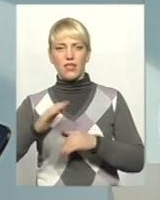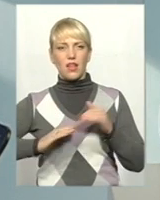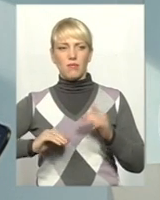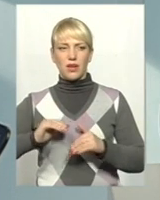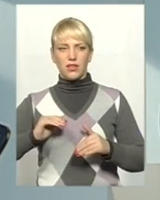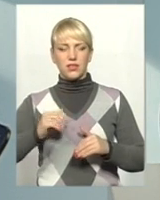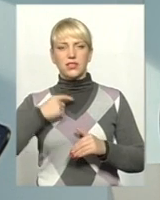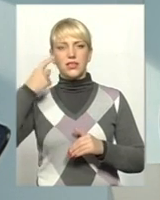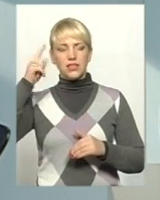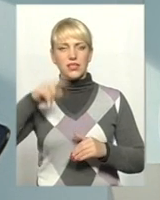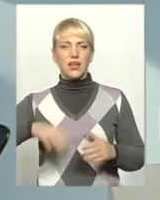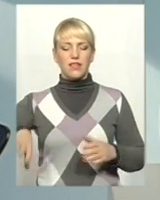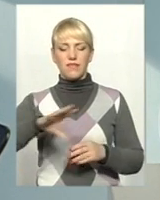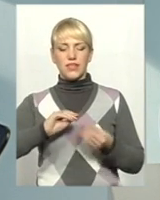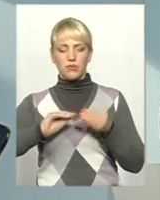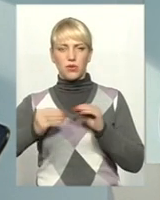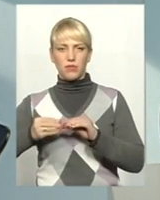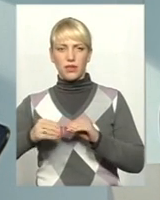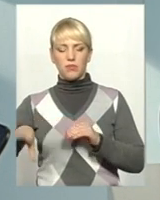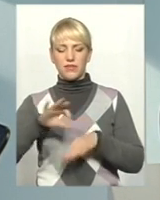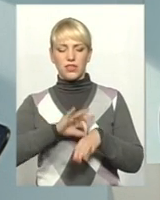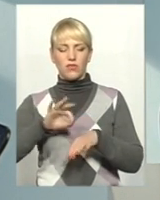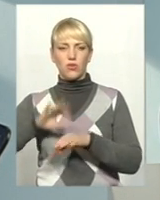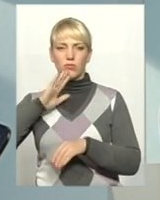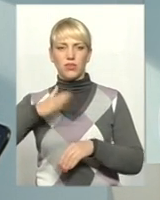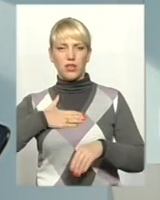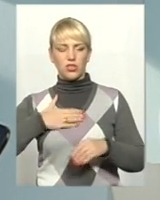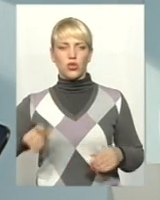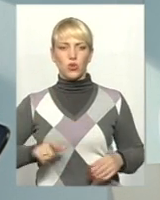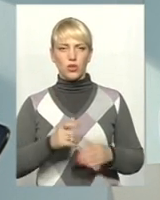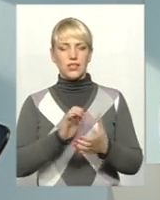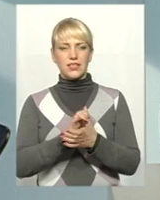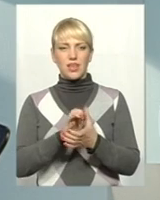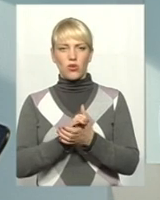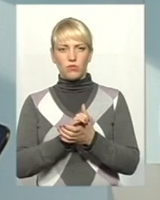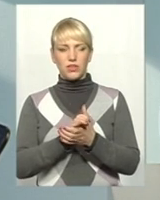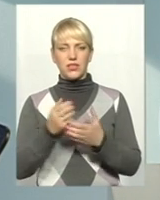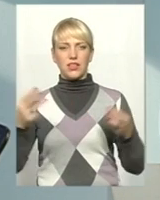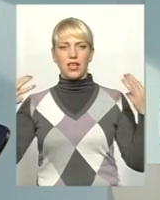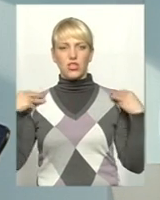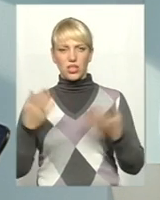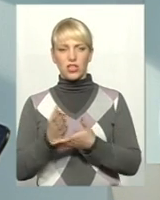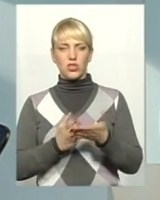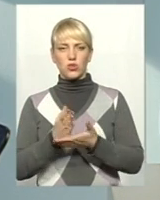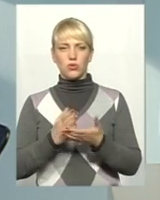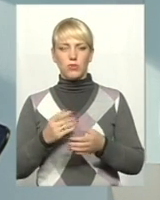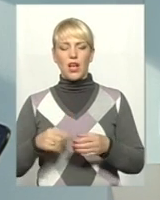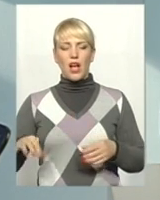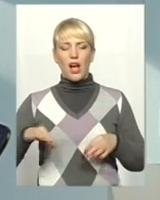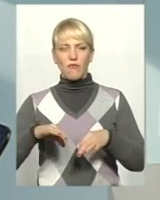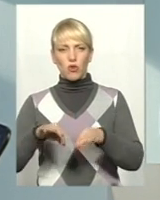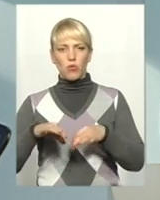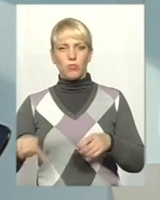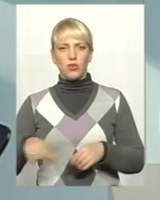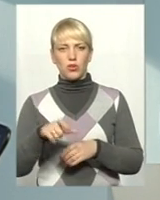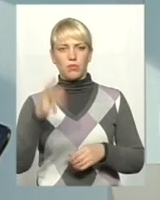практиці знає всі проблеми, всі хвороби наших доріг. Знайомтеся, начальник служби автомобільних доріг Хмельницької області